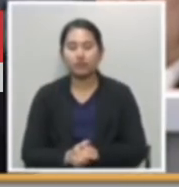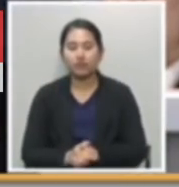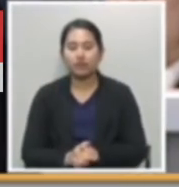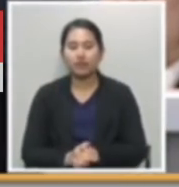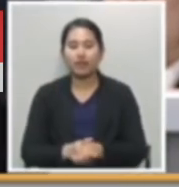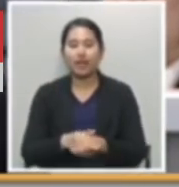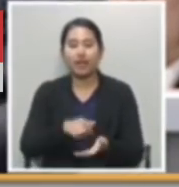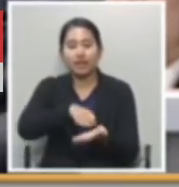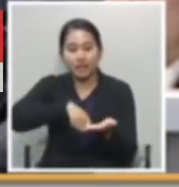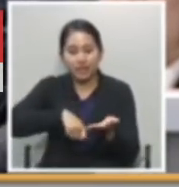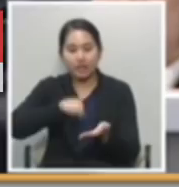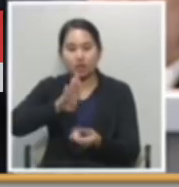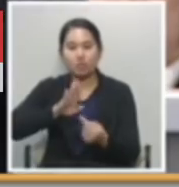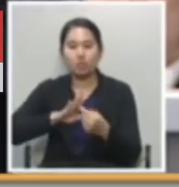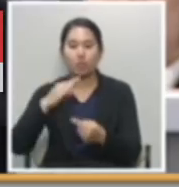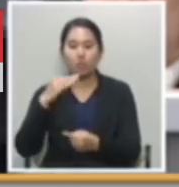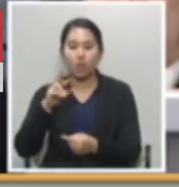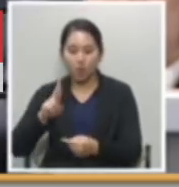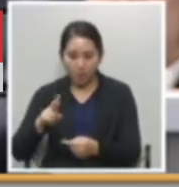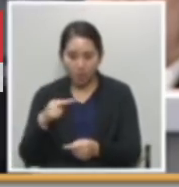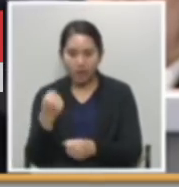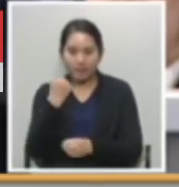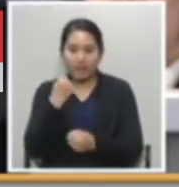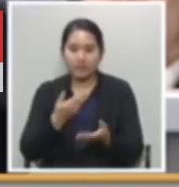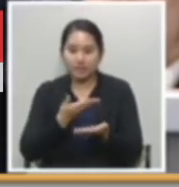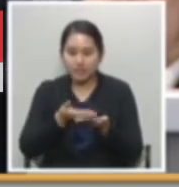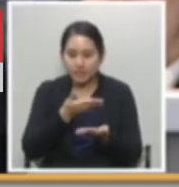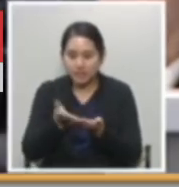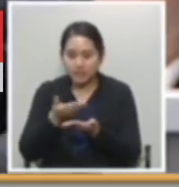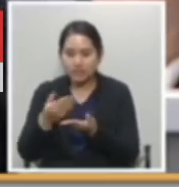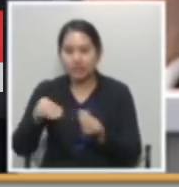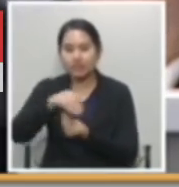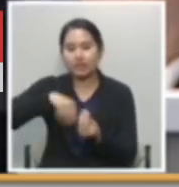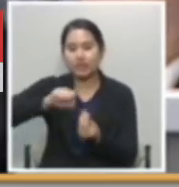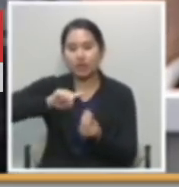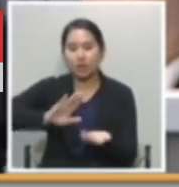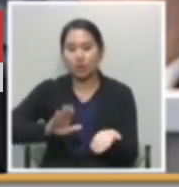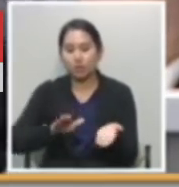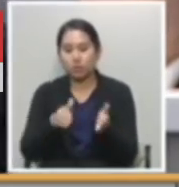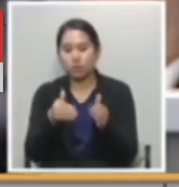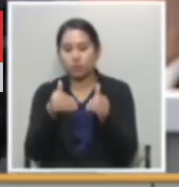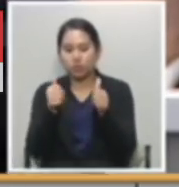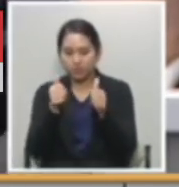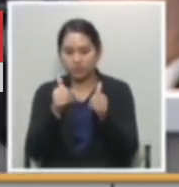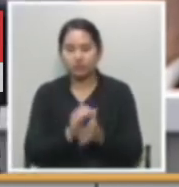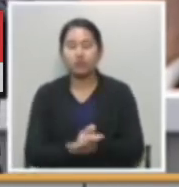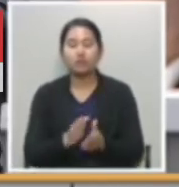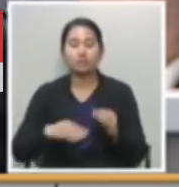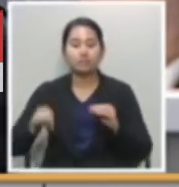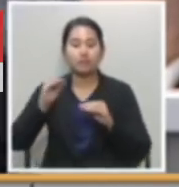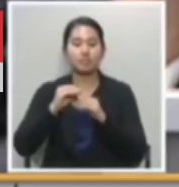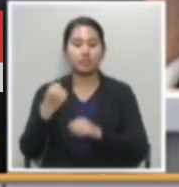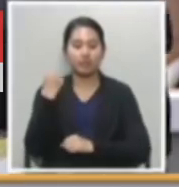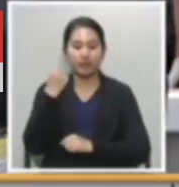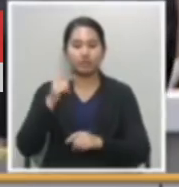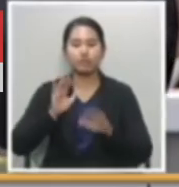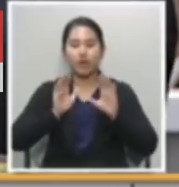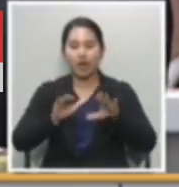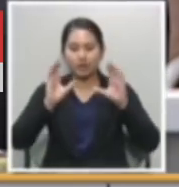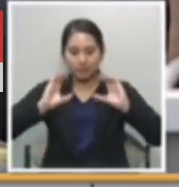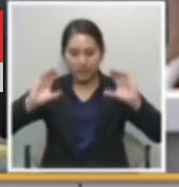สียเกิดกำลังซื้อเกิดการลงทุนเศรษฐกิจฟื้นตัวทั้งระบบเพิ่มความเข้มแข็งฝากไปถึงรัฐบาล